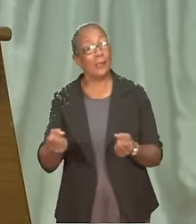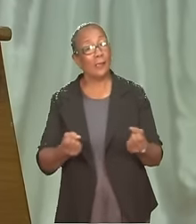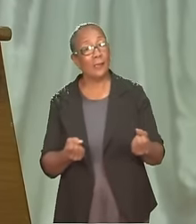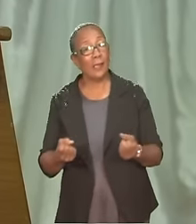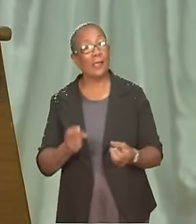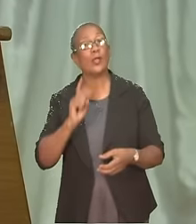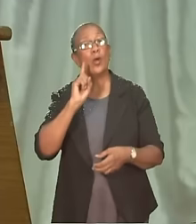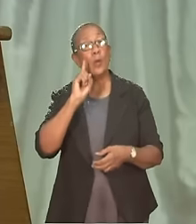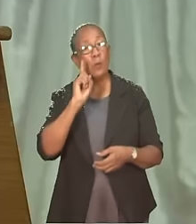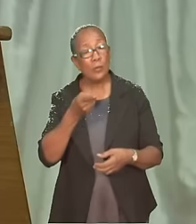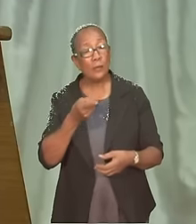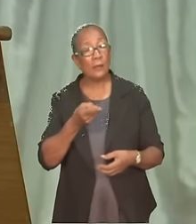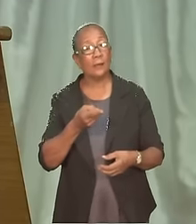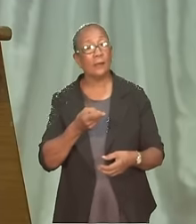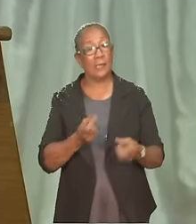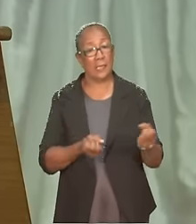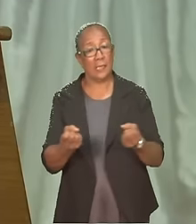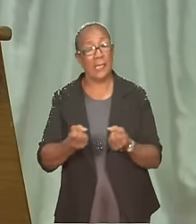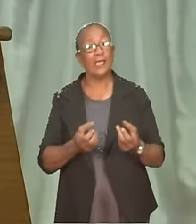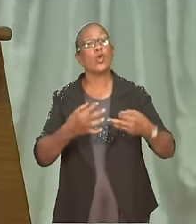we het corrigeren.